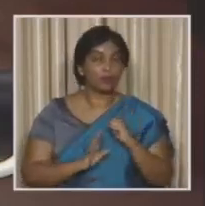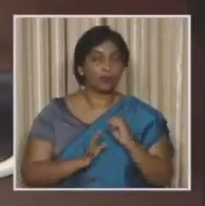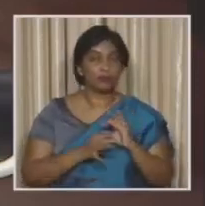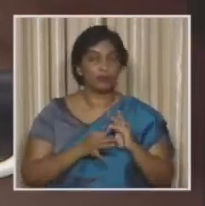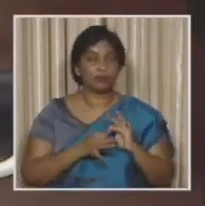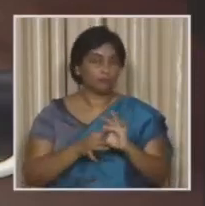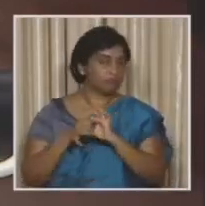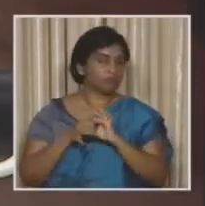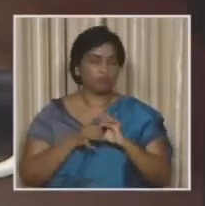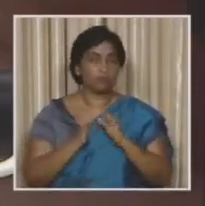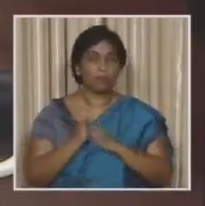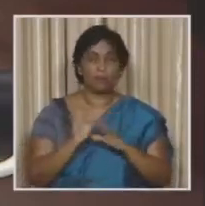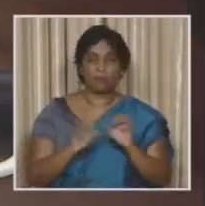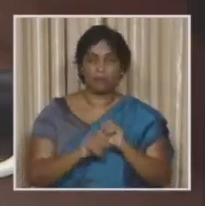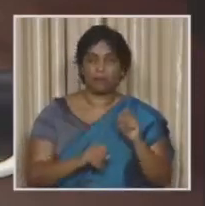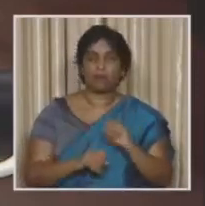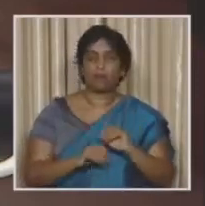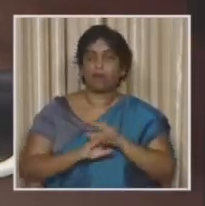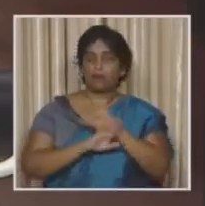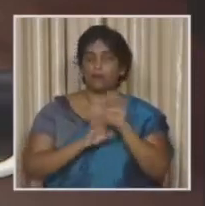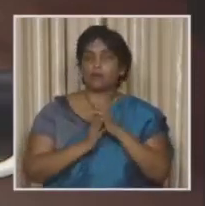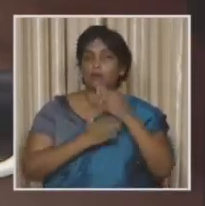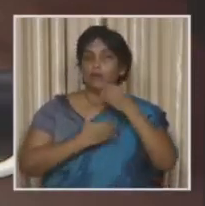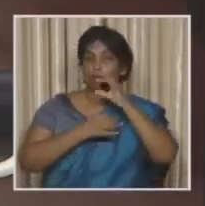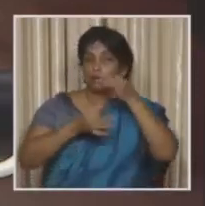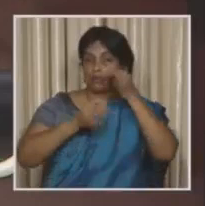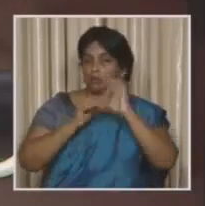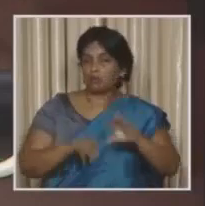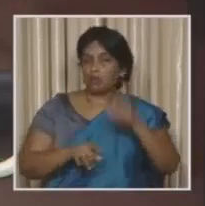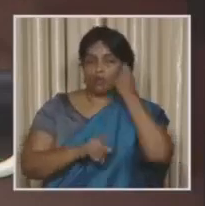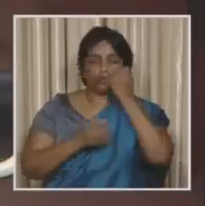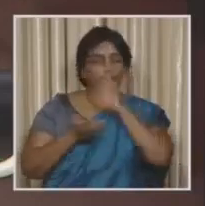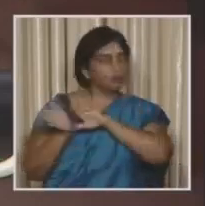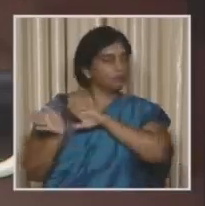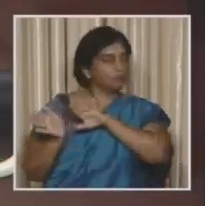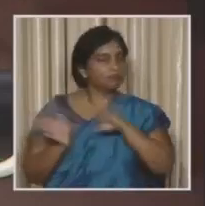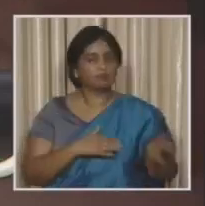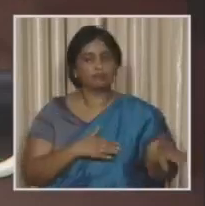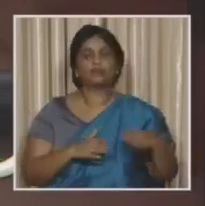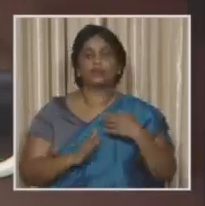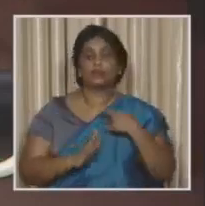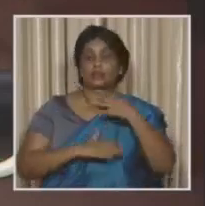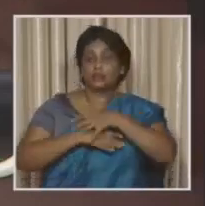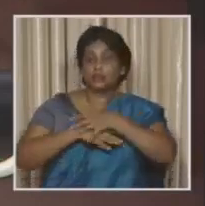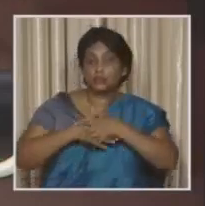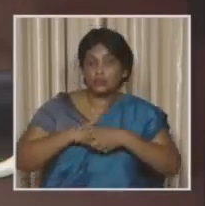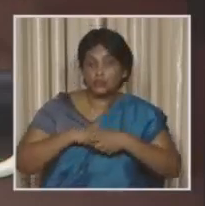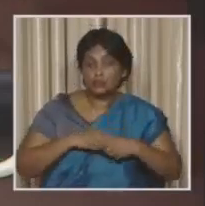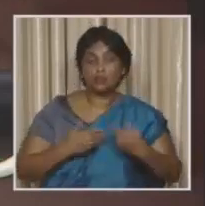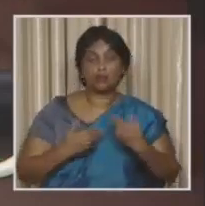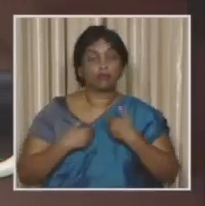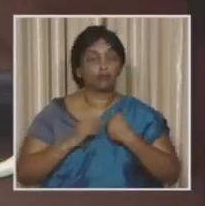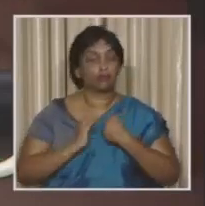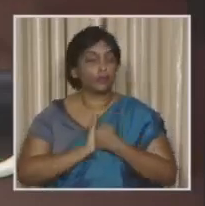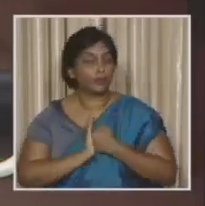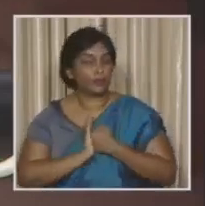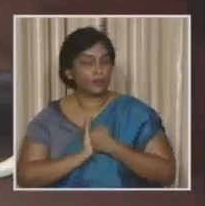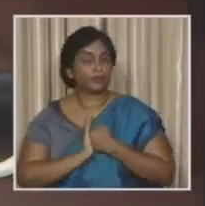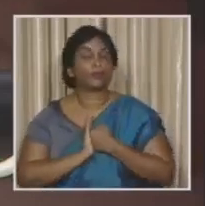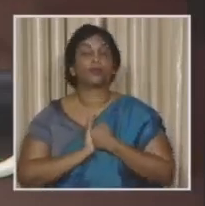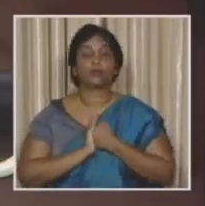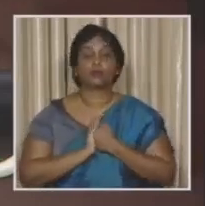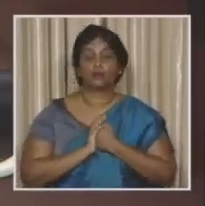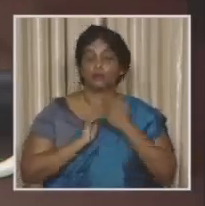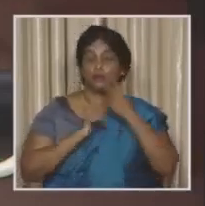කරගෙන සමාජ විද්‍යාත්මක කරුණු පස්සේ කළා. ජාතිය පිළිබඳ තමන්ගේ තියෙන භක්තිය